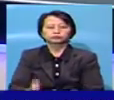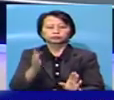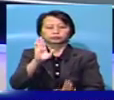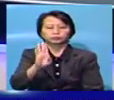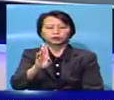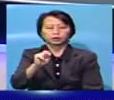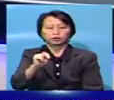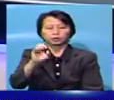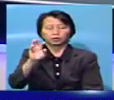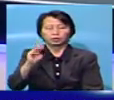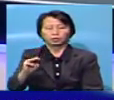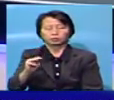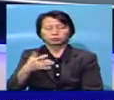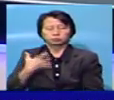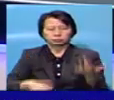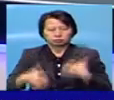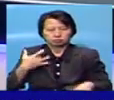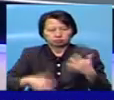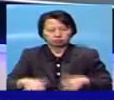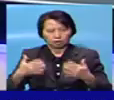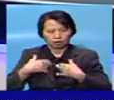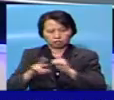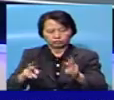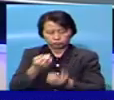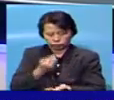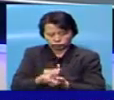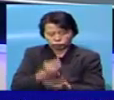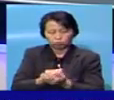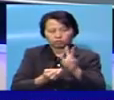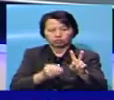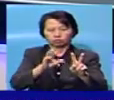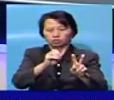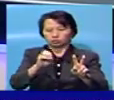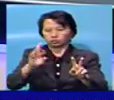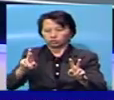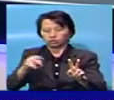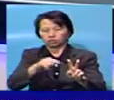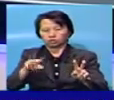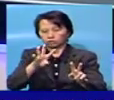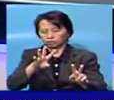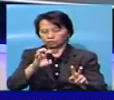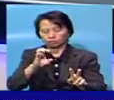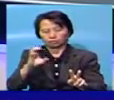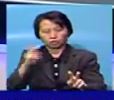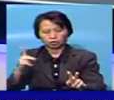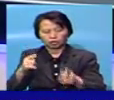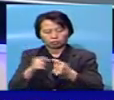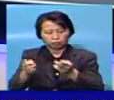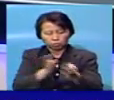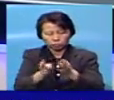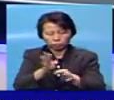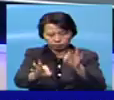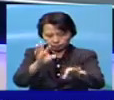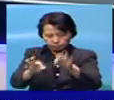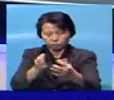Bank Simpanan Nasional BSN menafikan ada menyediakan peruntukan berjumlah RM200,000 hingga RM400,000 kepada usahawan